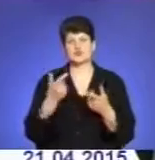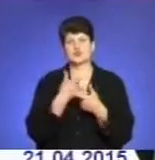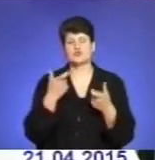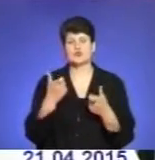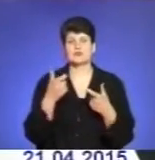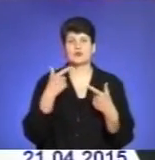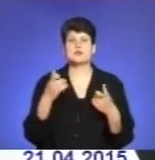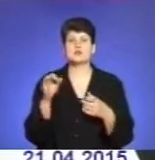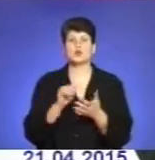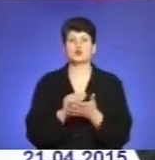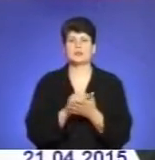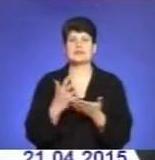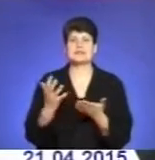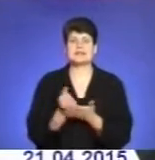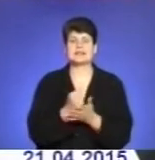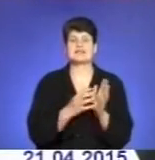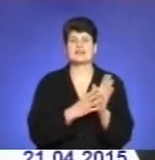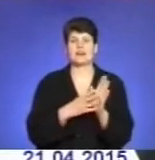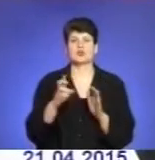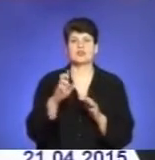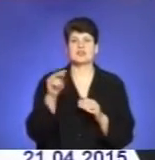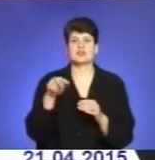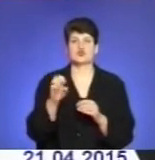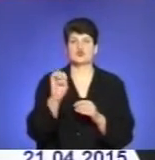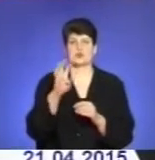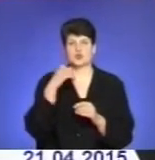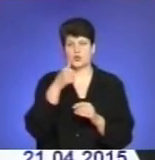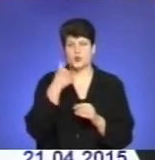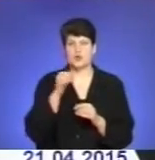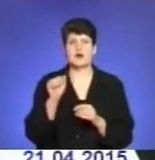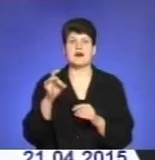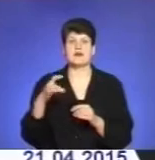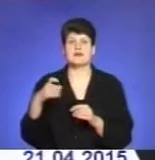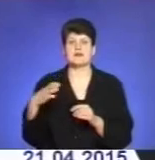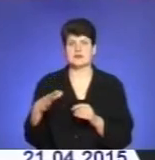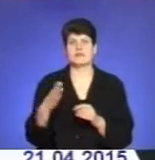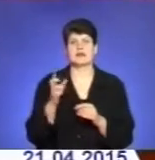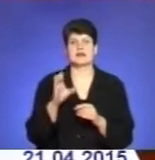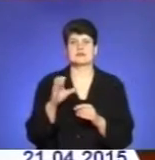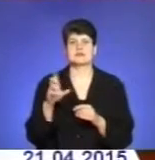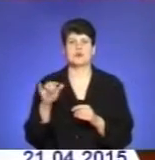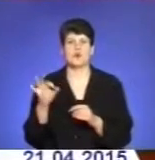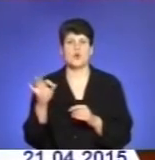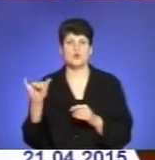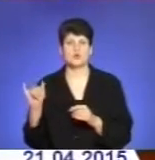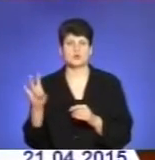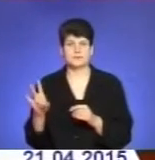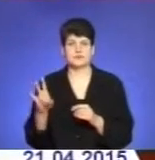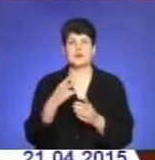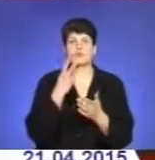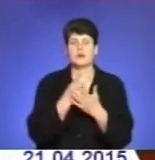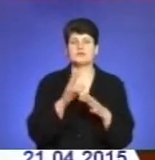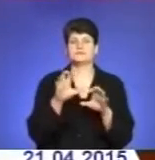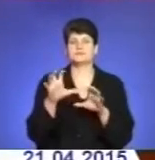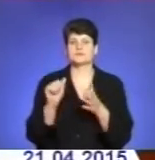документи, знайдені в бідоні 9 березня 2014 року, архів реферантури СБУН. Вони побачили світлини і